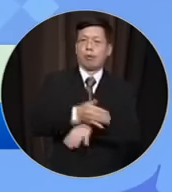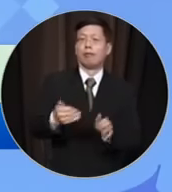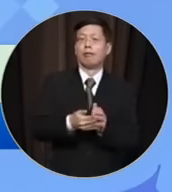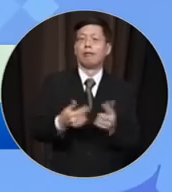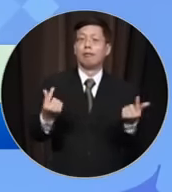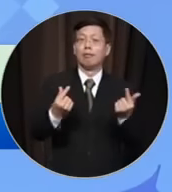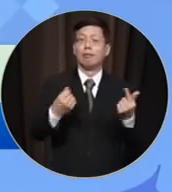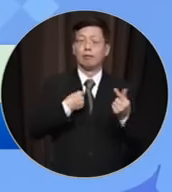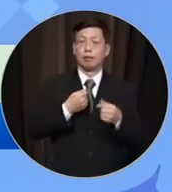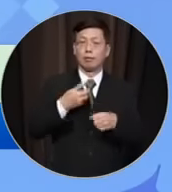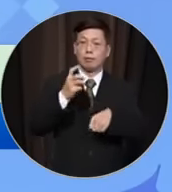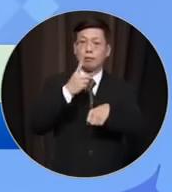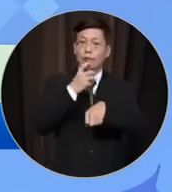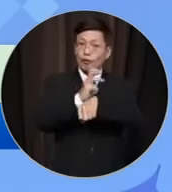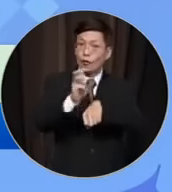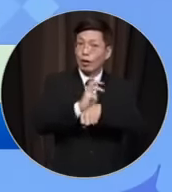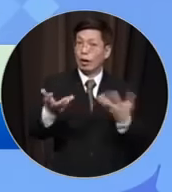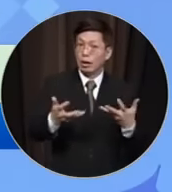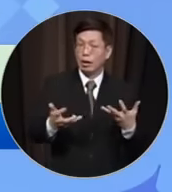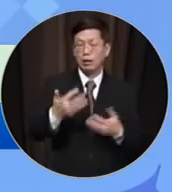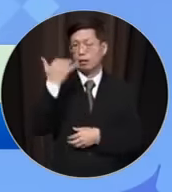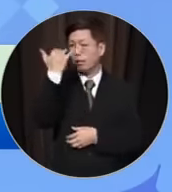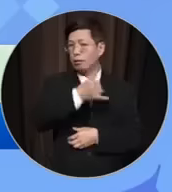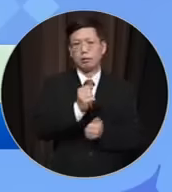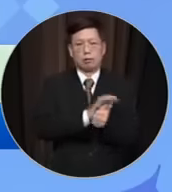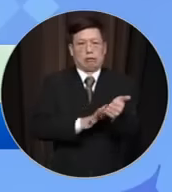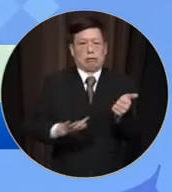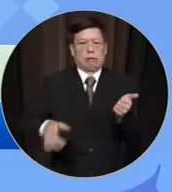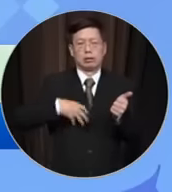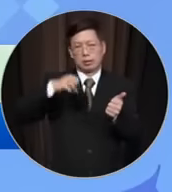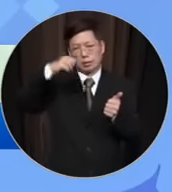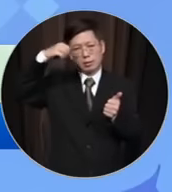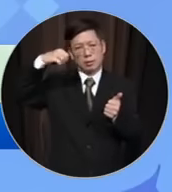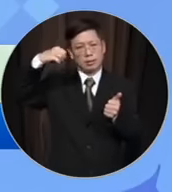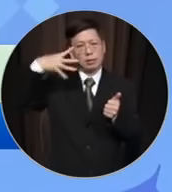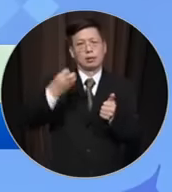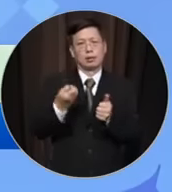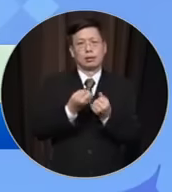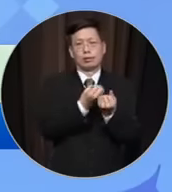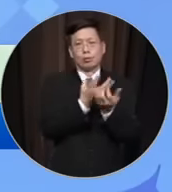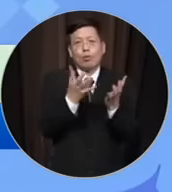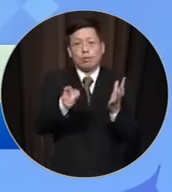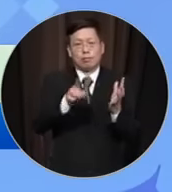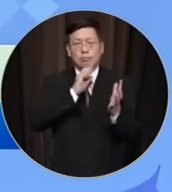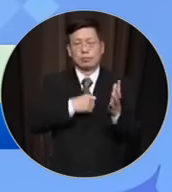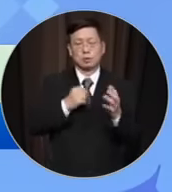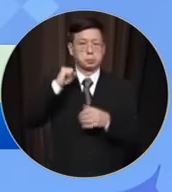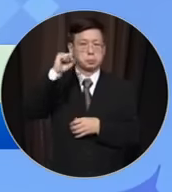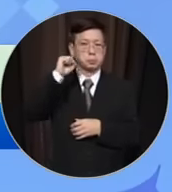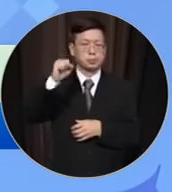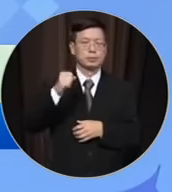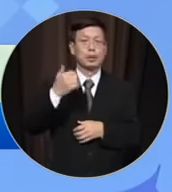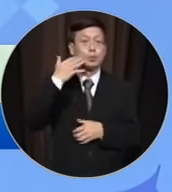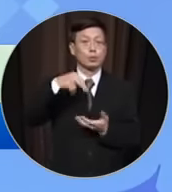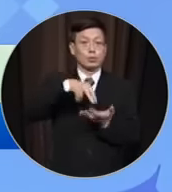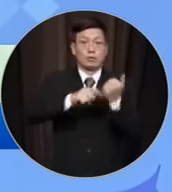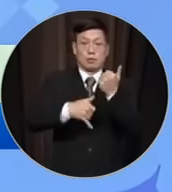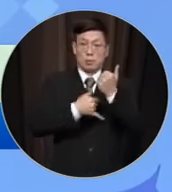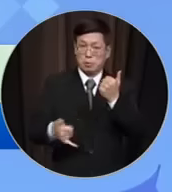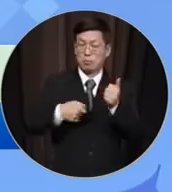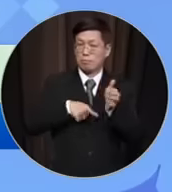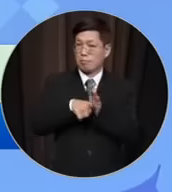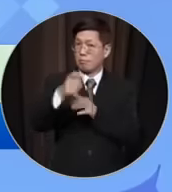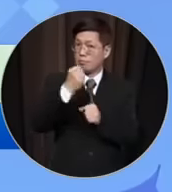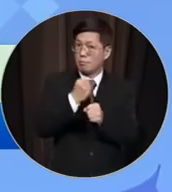了，像半分钟事件就因此而引发了太阳花的学运。这显示了立委如果不专心工